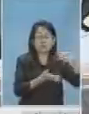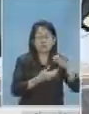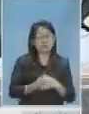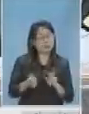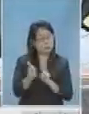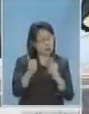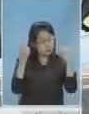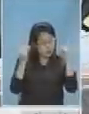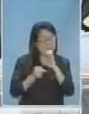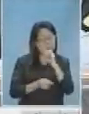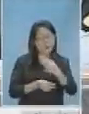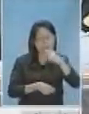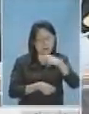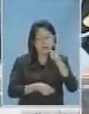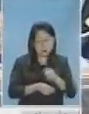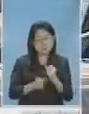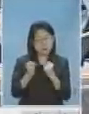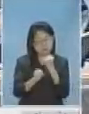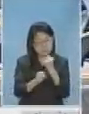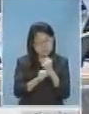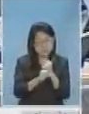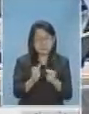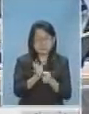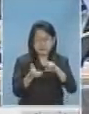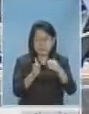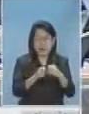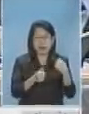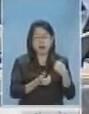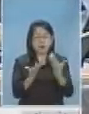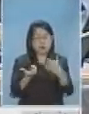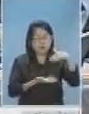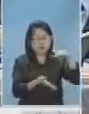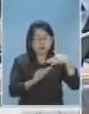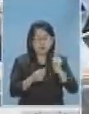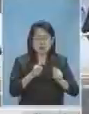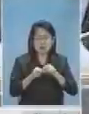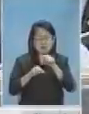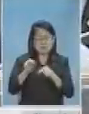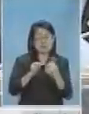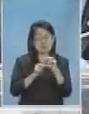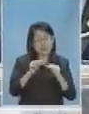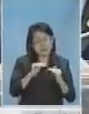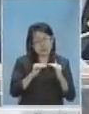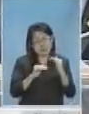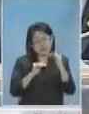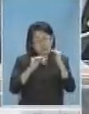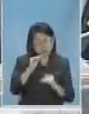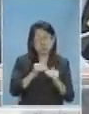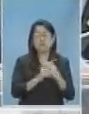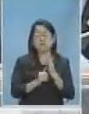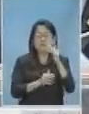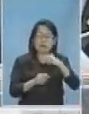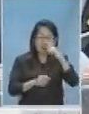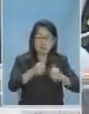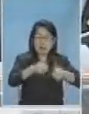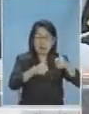พื่อลดโลจิสติกคอสของเราจาก 19% ให้เหลือ 15% ให้เหลือ 10% เพื่อประเทศไทยจะได้แข่งขันได้ท่านพูดถูกหม